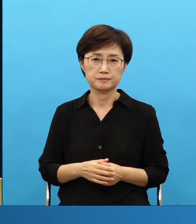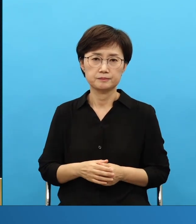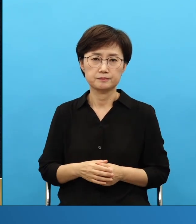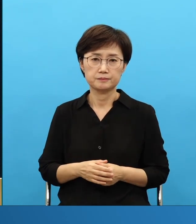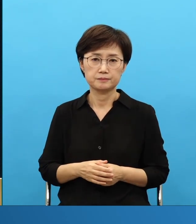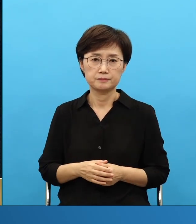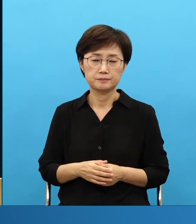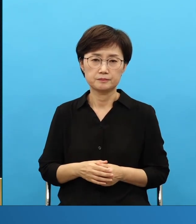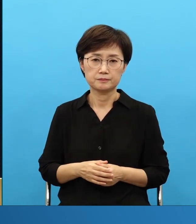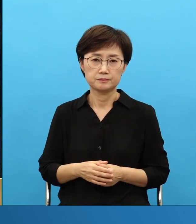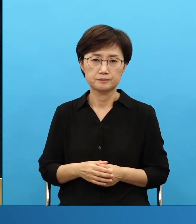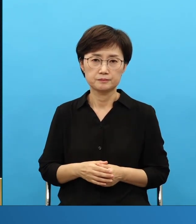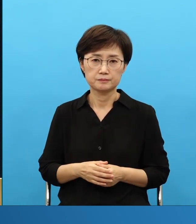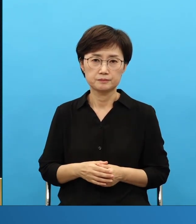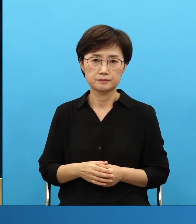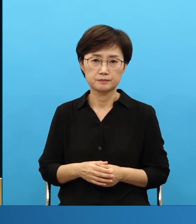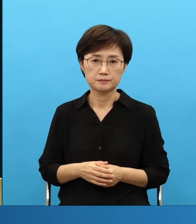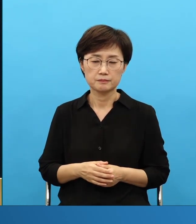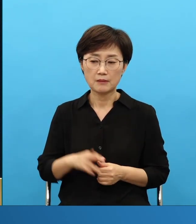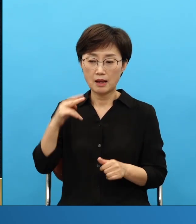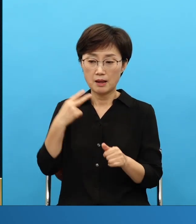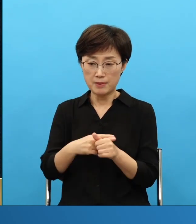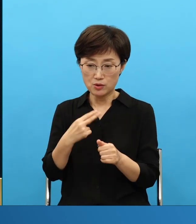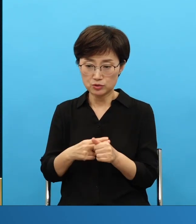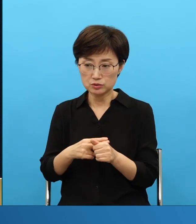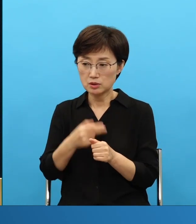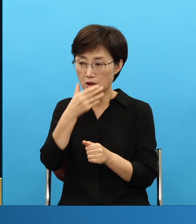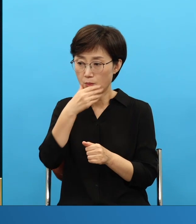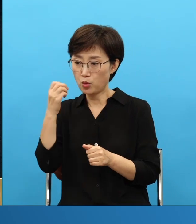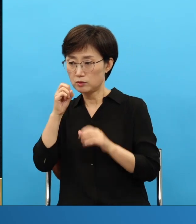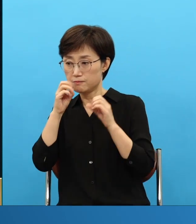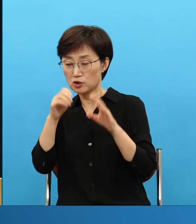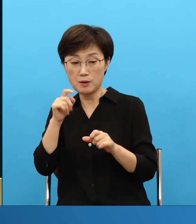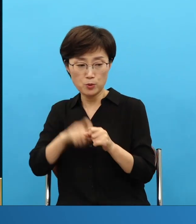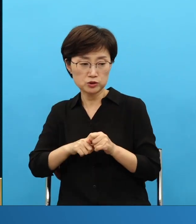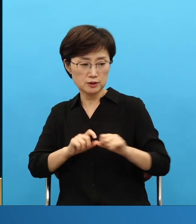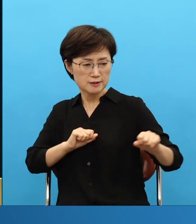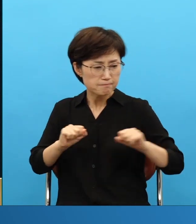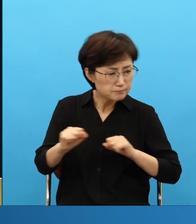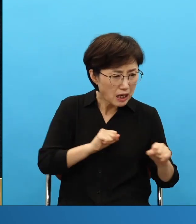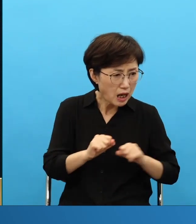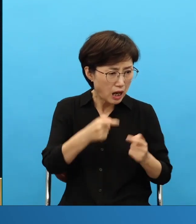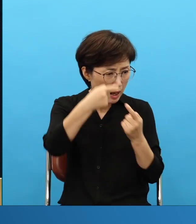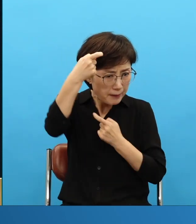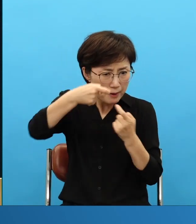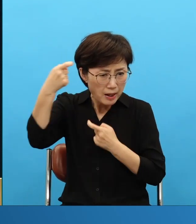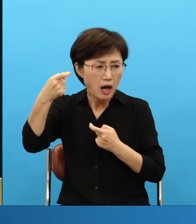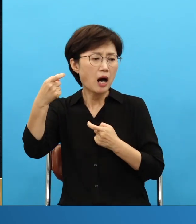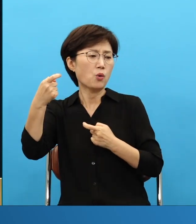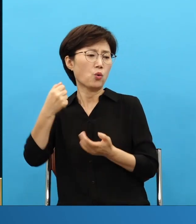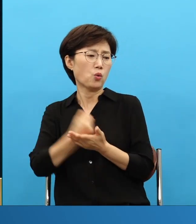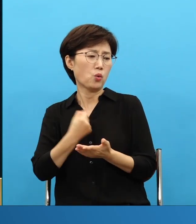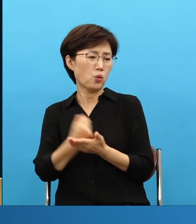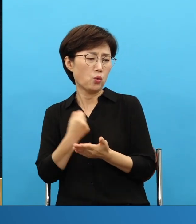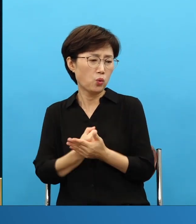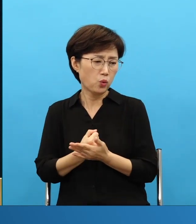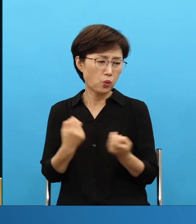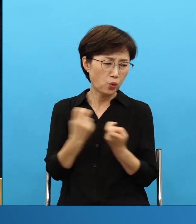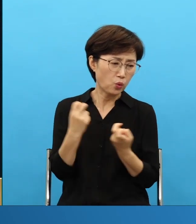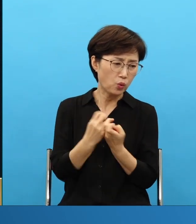그러니까 실제로 움직이다 보니까 더 실제적이에요. And so because of that, it's an actual movement. Everything becomes more realistic and